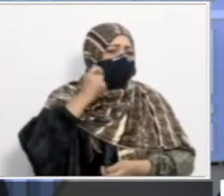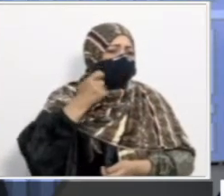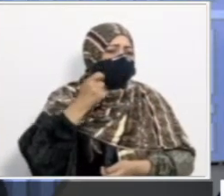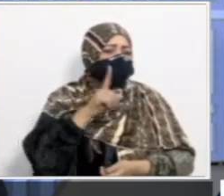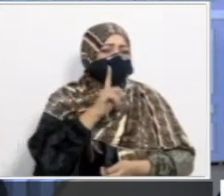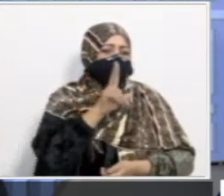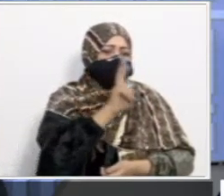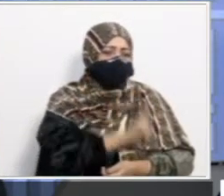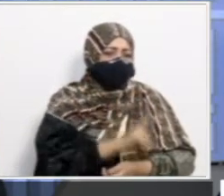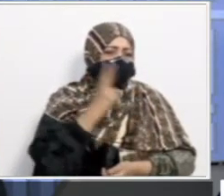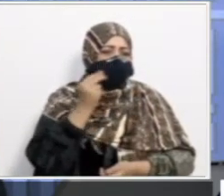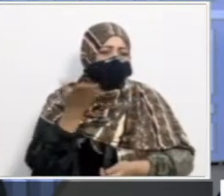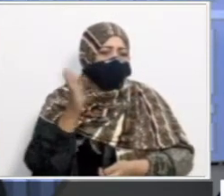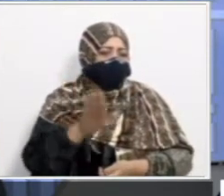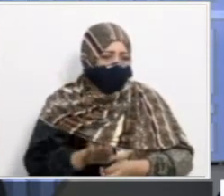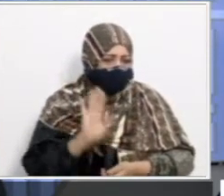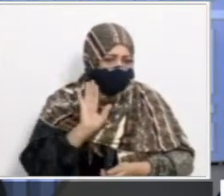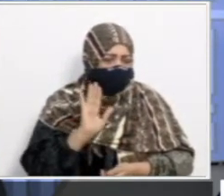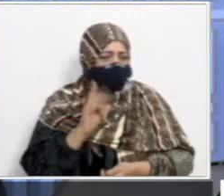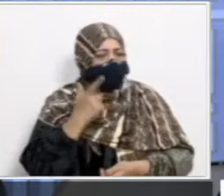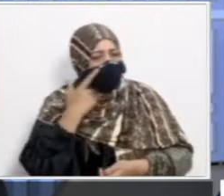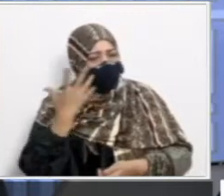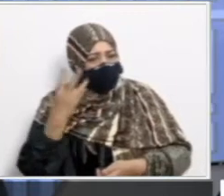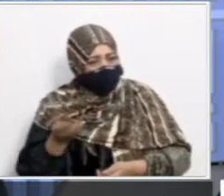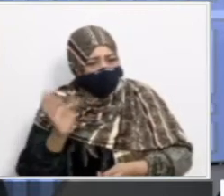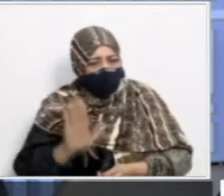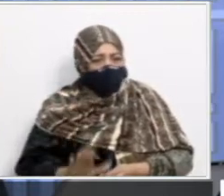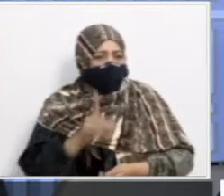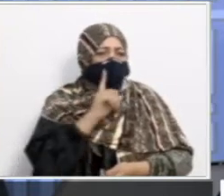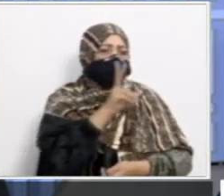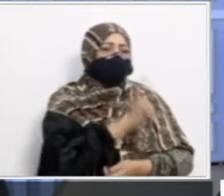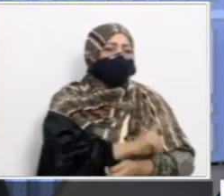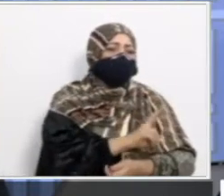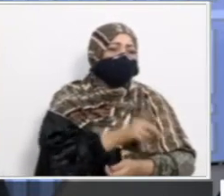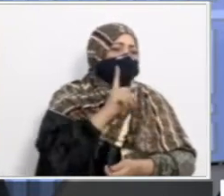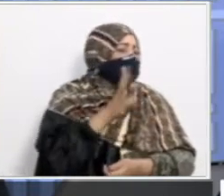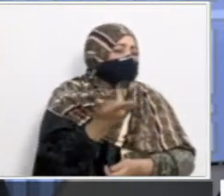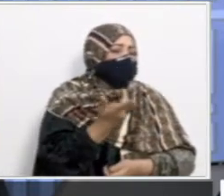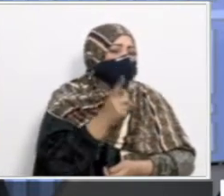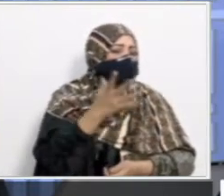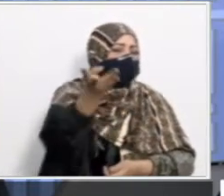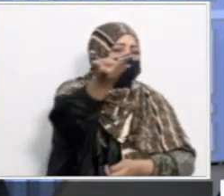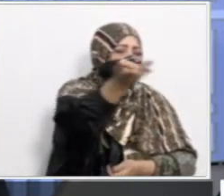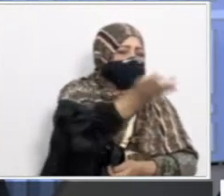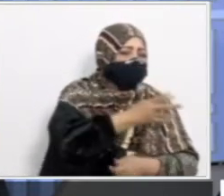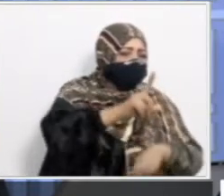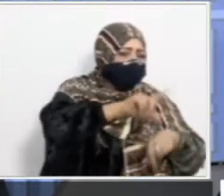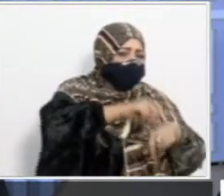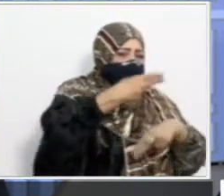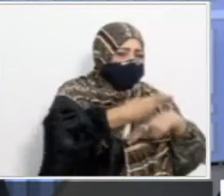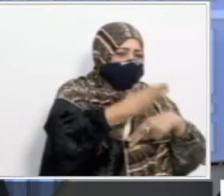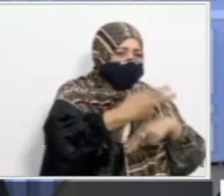يعني تزوجها عمه خو والدة، والدة عنده أخين له أخان، أخوه